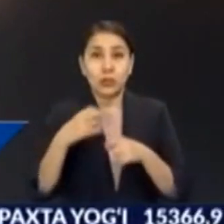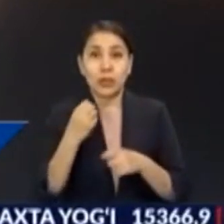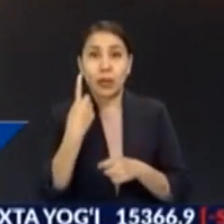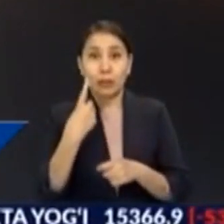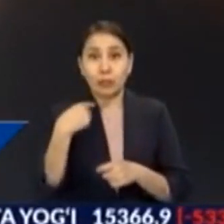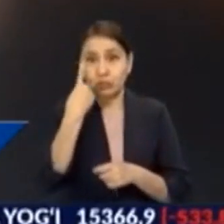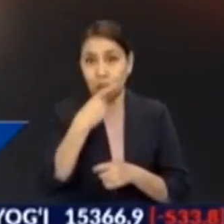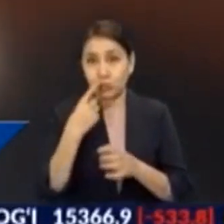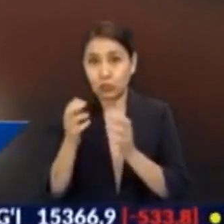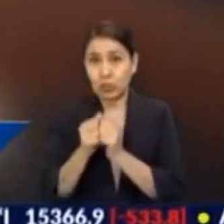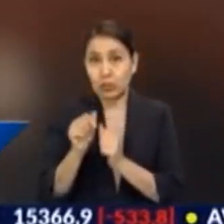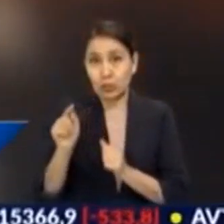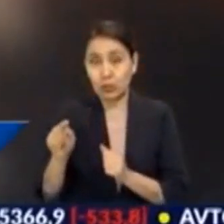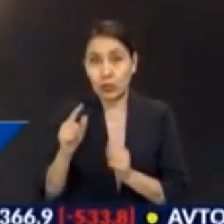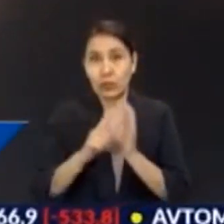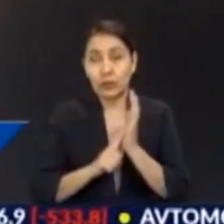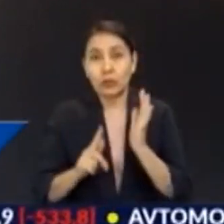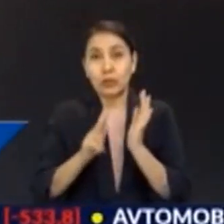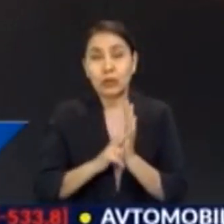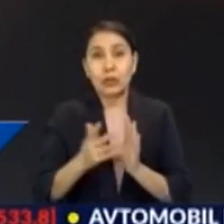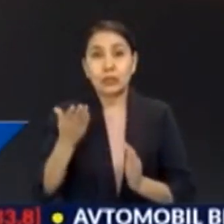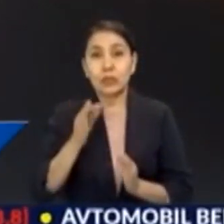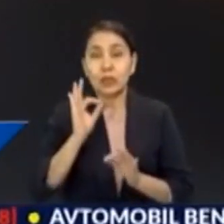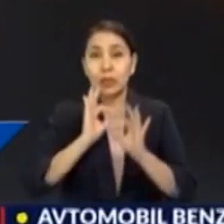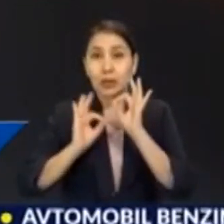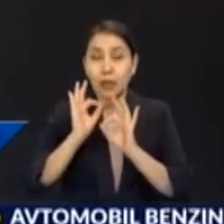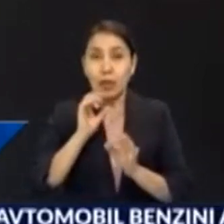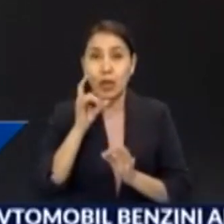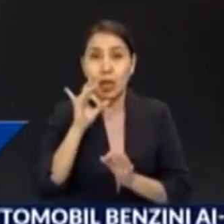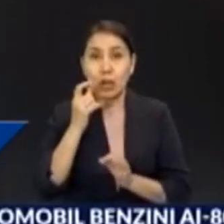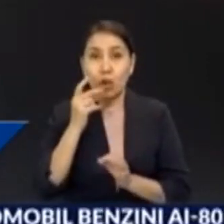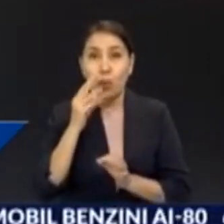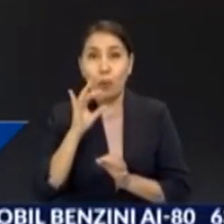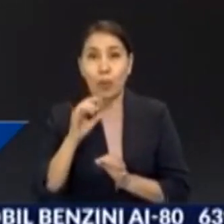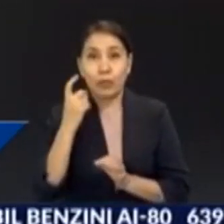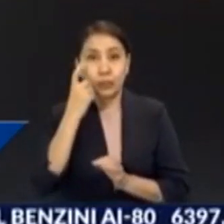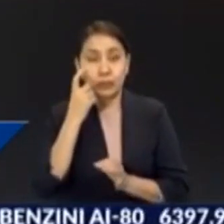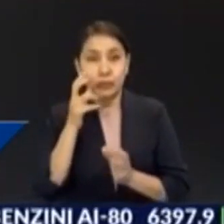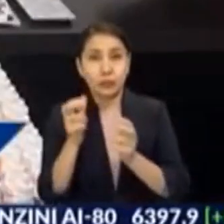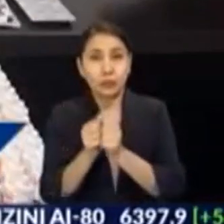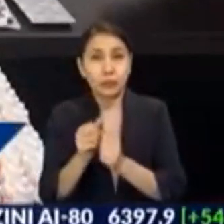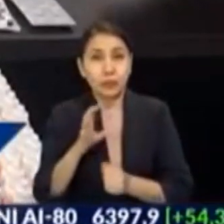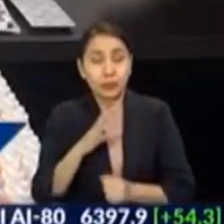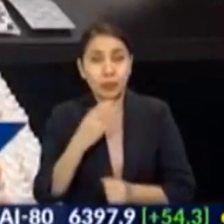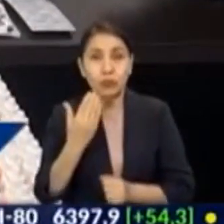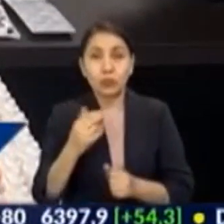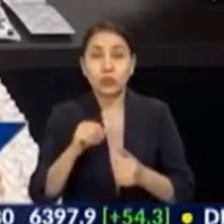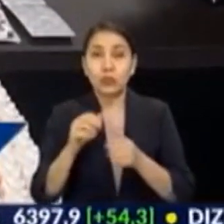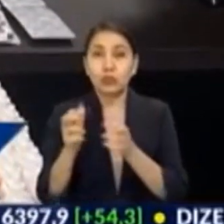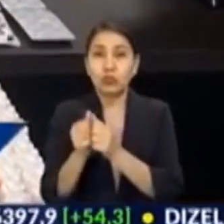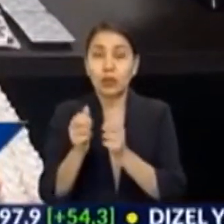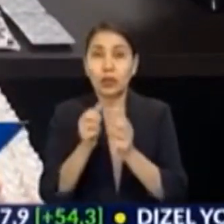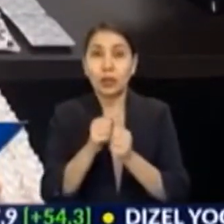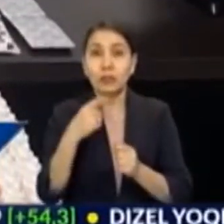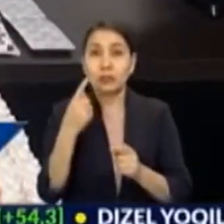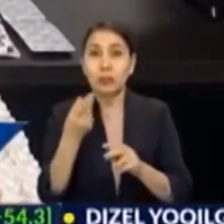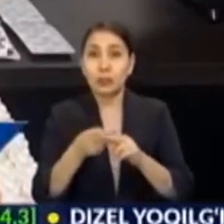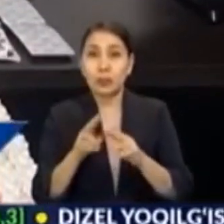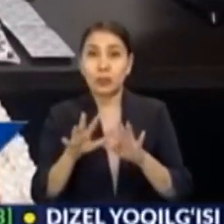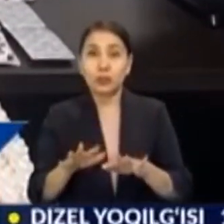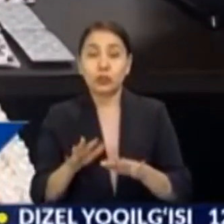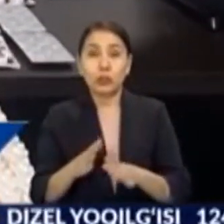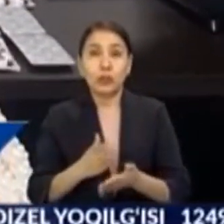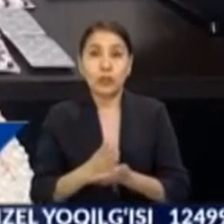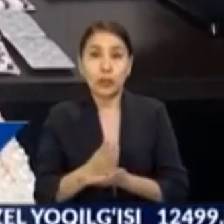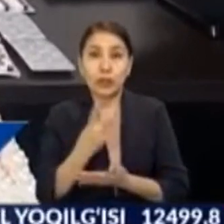bir shaxs ushlanib, yonidan 78 dona Regapen preparatlari ashyoviy dalil sifatida olindi. Shuningdek, ushlangan shaxs bilan birga hodisa joyiga